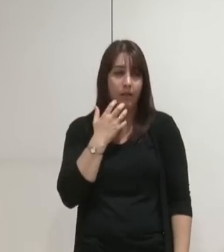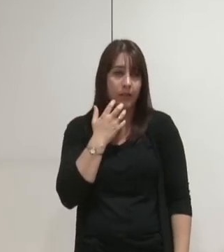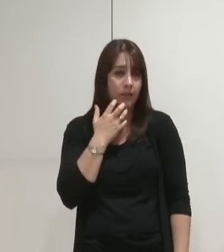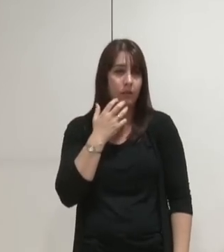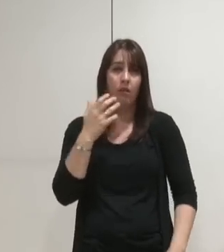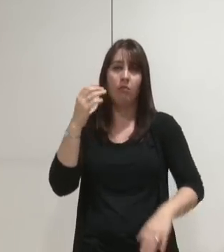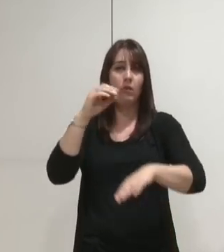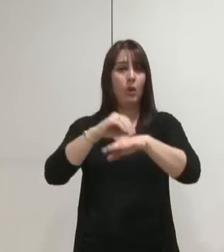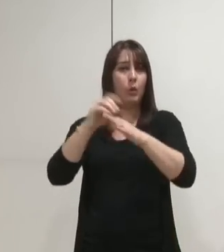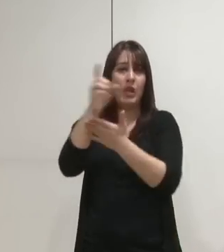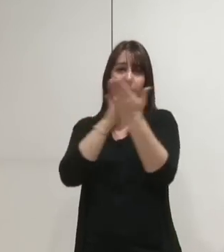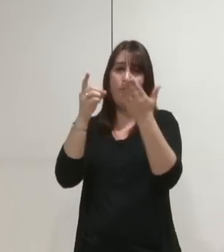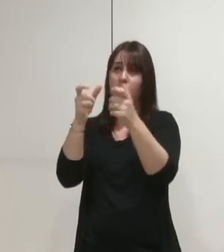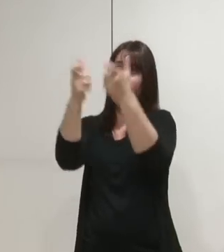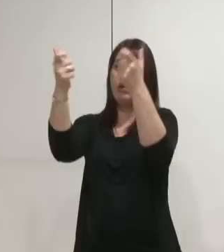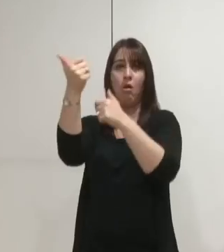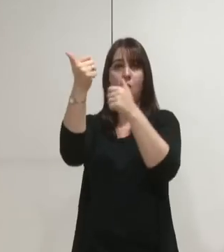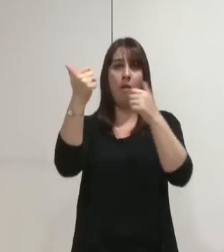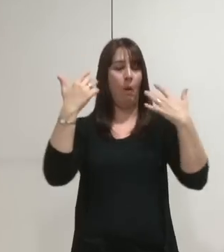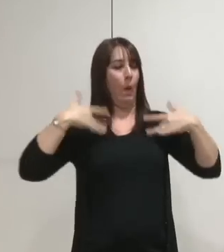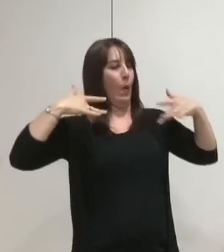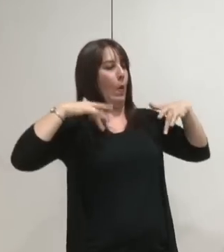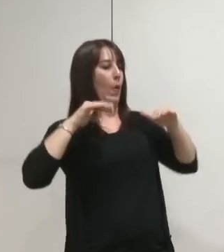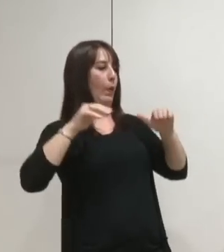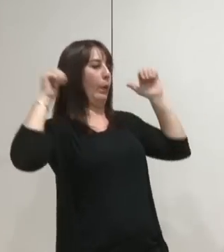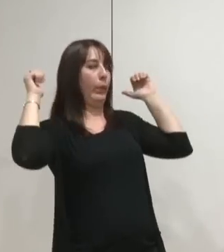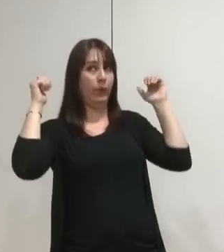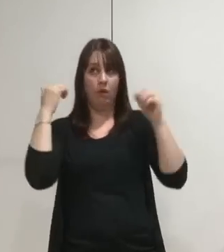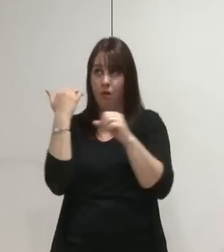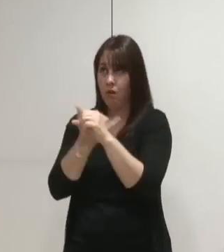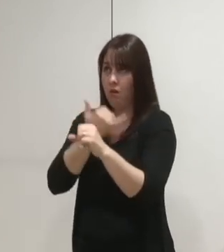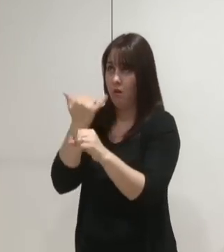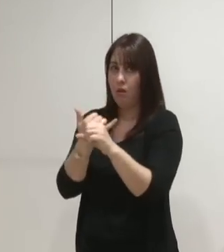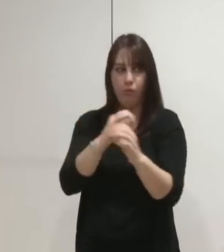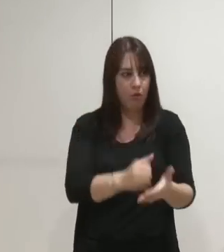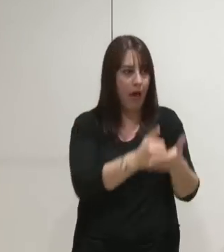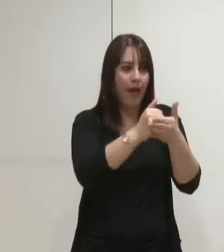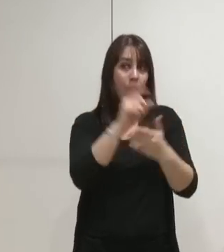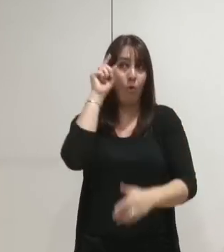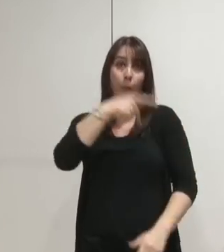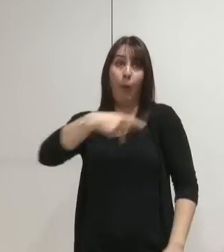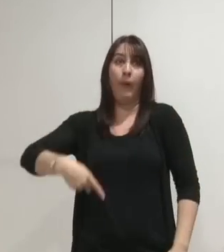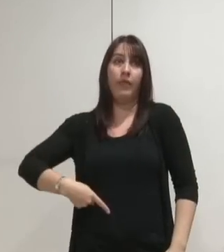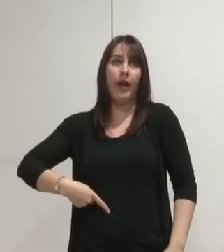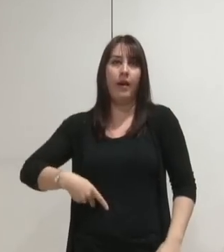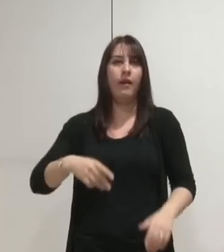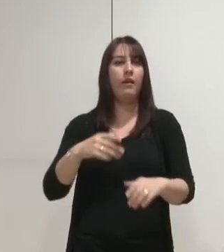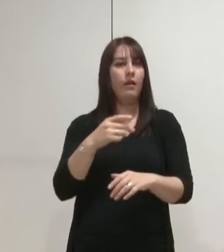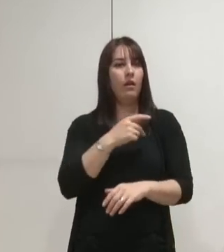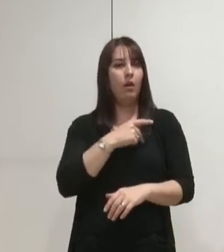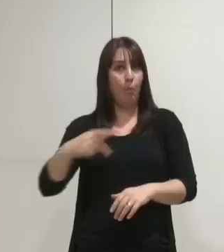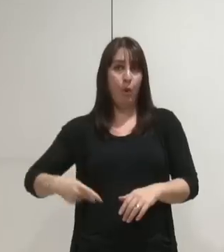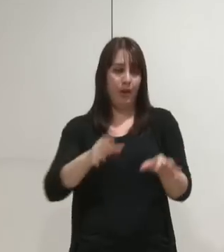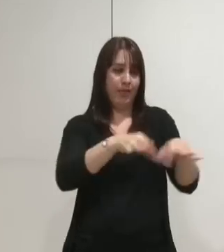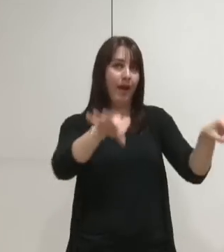départemental a fait le choix de se désengager de l'hébergement d'urgence bien que d'ailleurs étant propriétaire étant propriétaire du